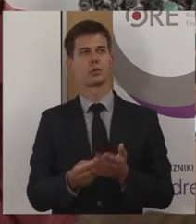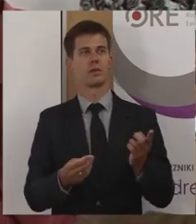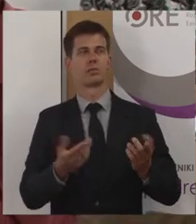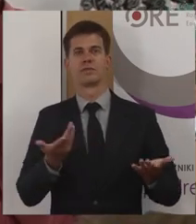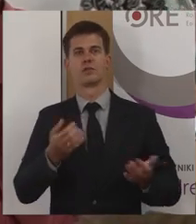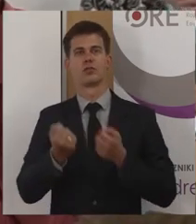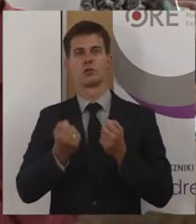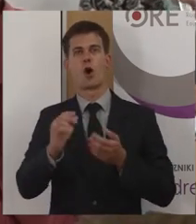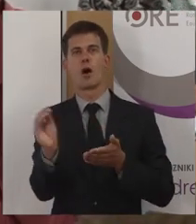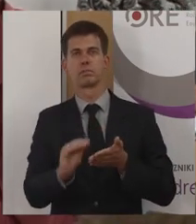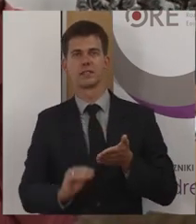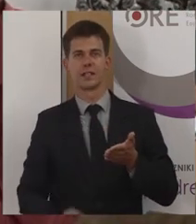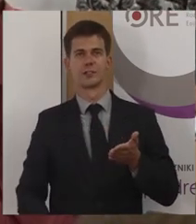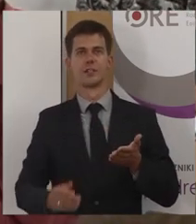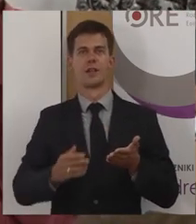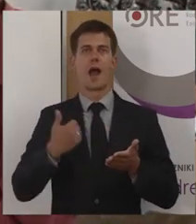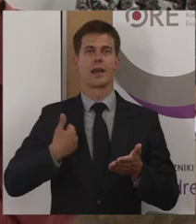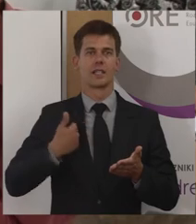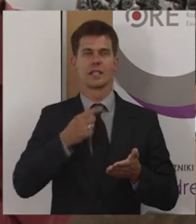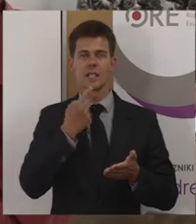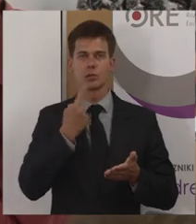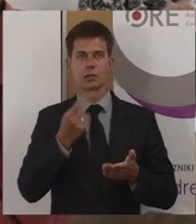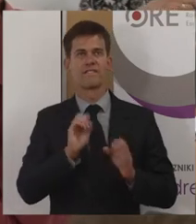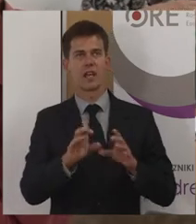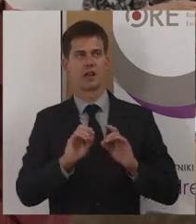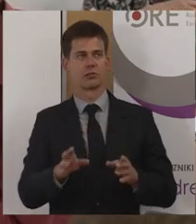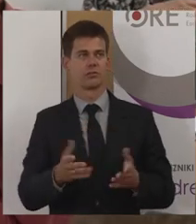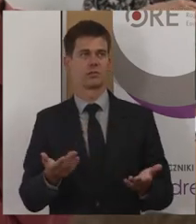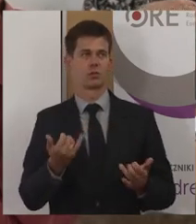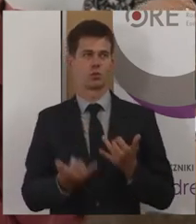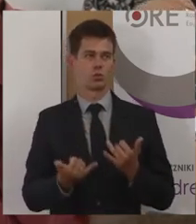niewidomego z angielskiego na przykład, gdzie trzeba jakąś symulację i tak dalej. Tak, dziękuję bardzo.